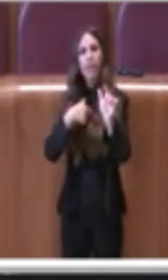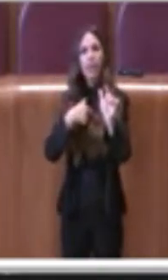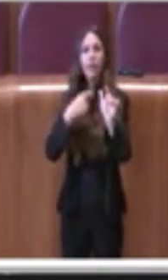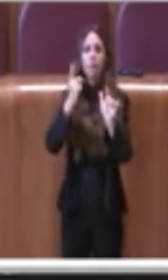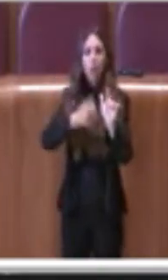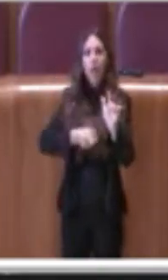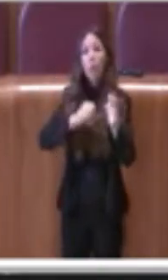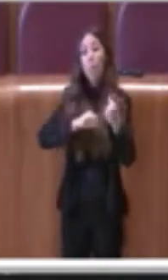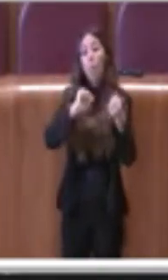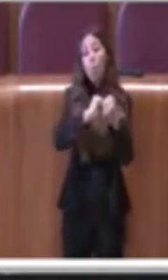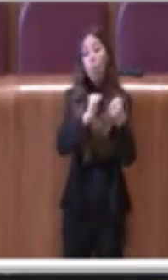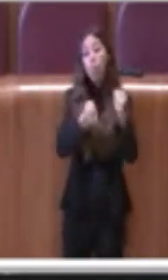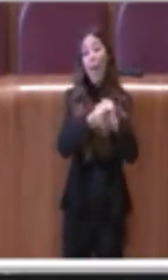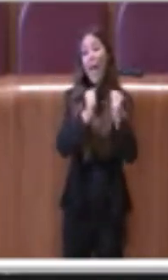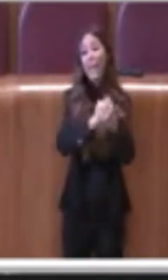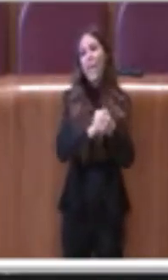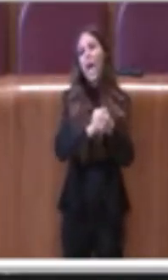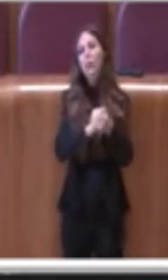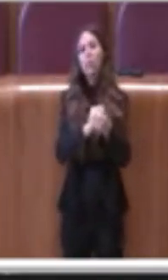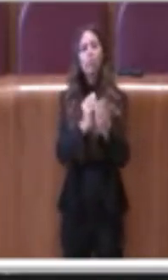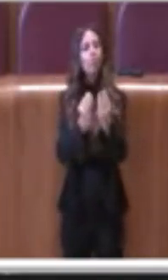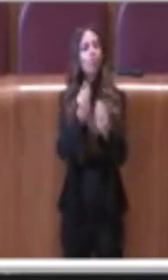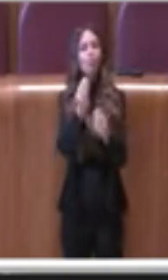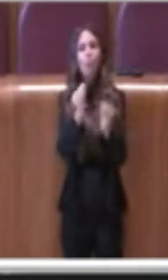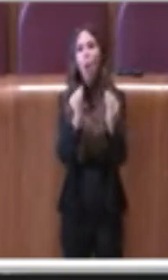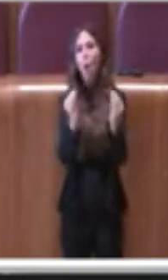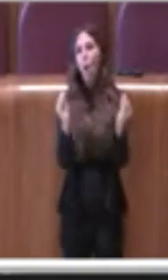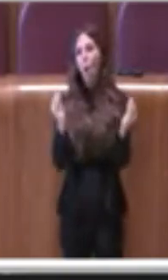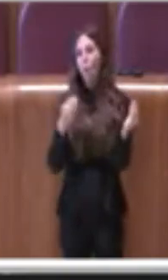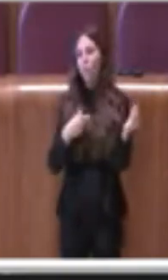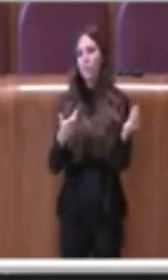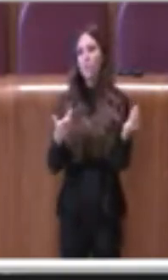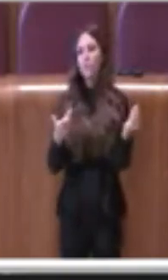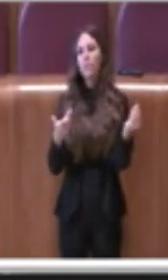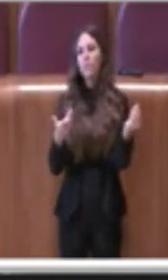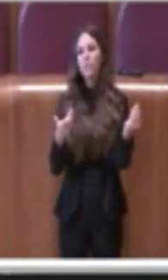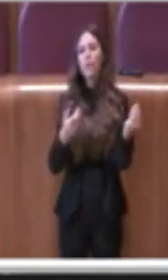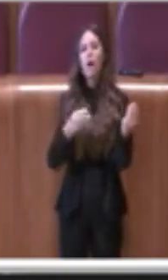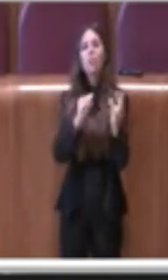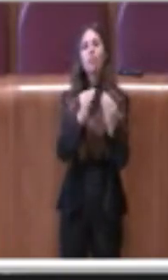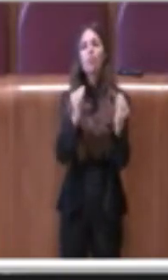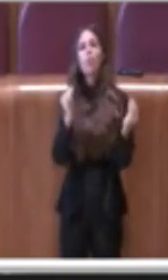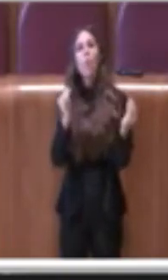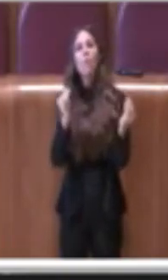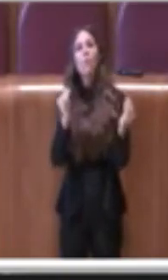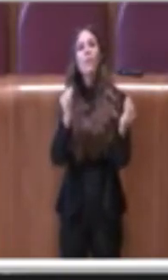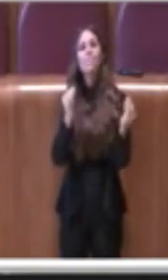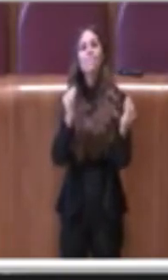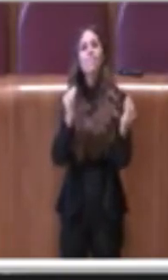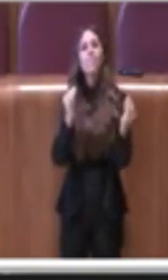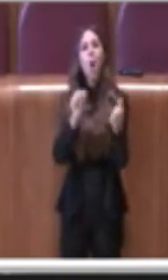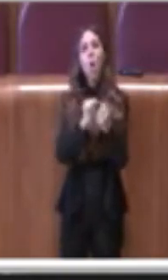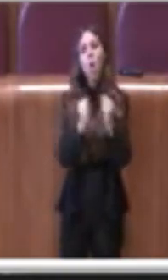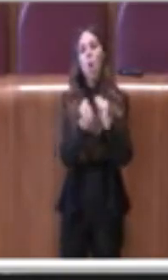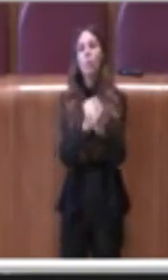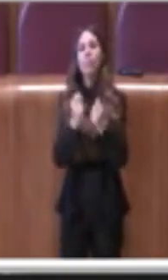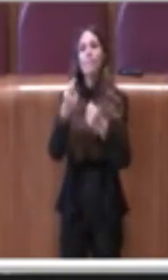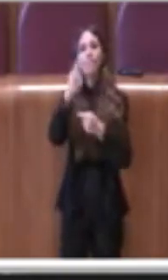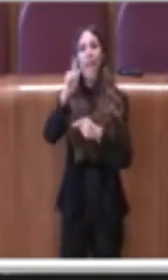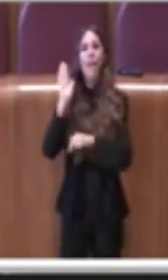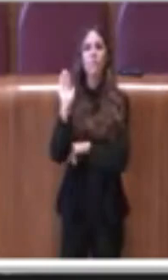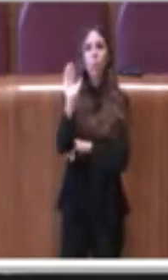vediamo anche tra i ragazzi, tra i giovani, per esempio tra i ragazzi di Friday for Future, con i quali presentammo